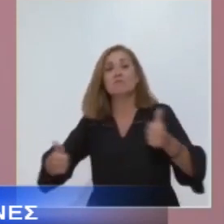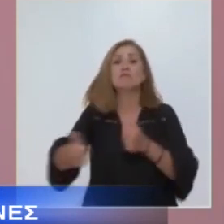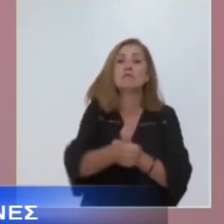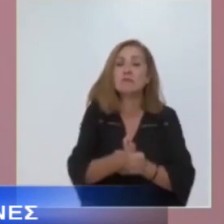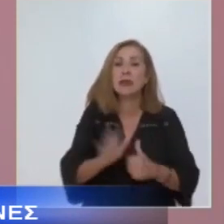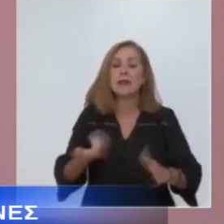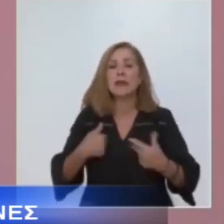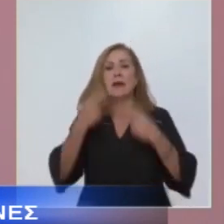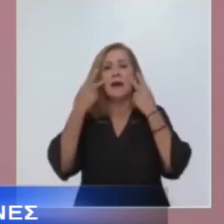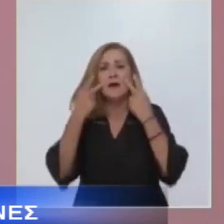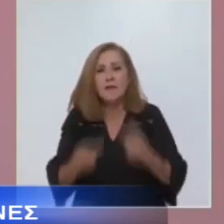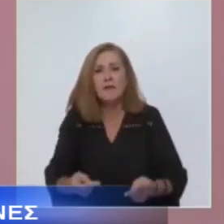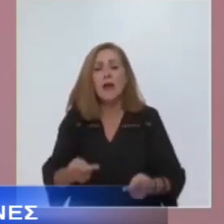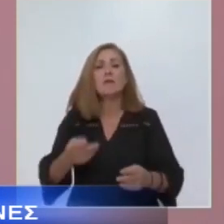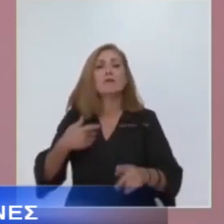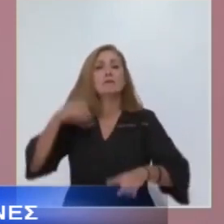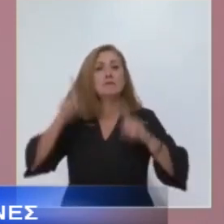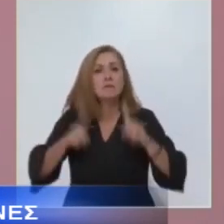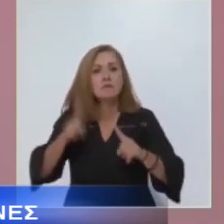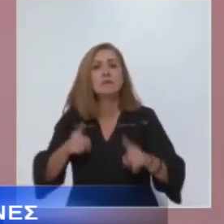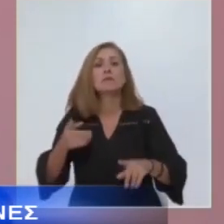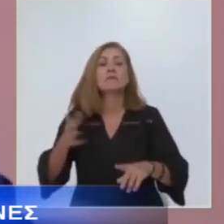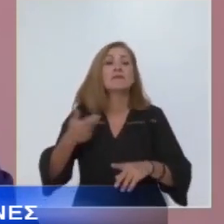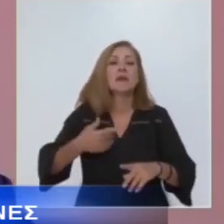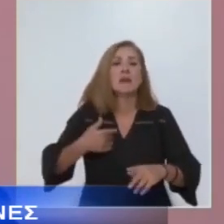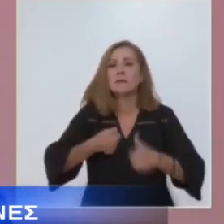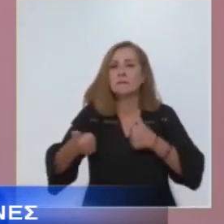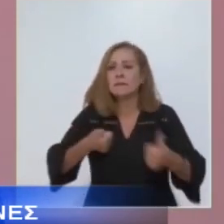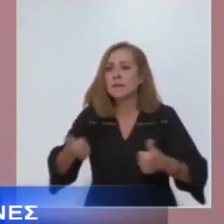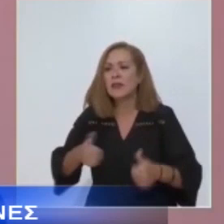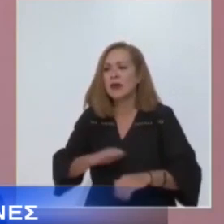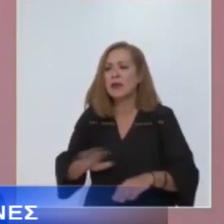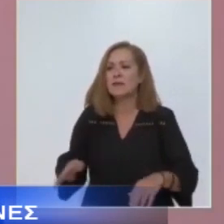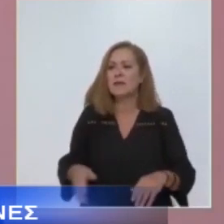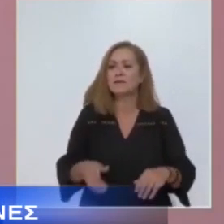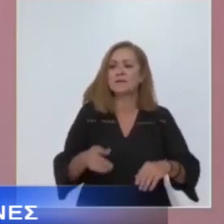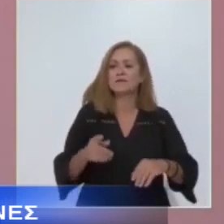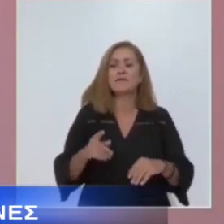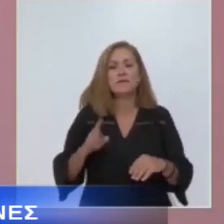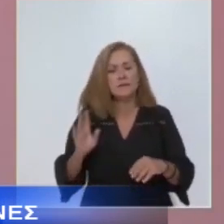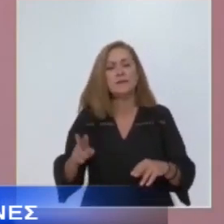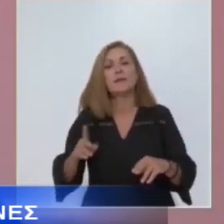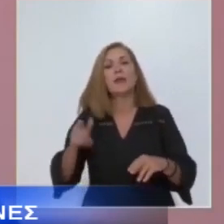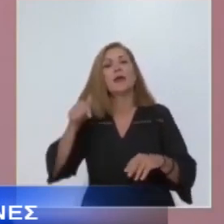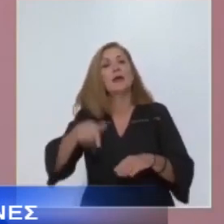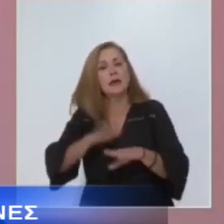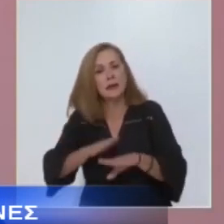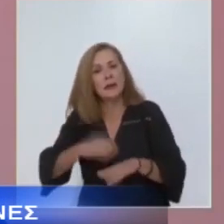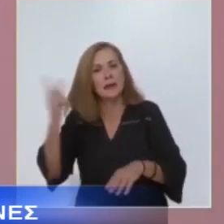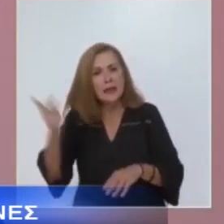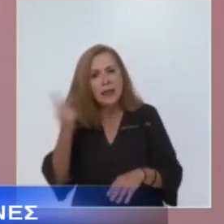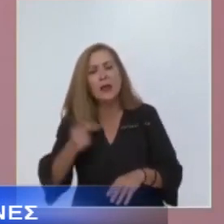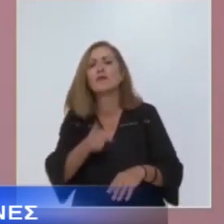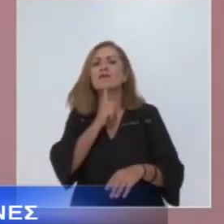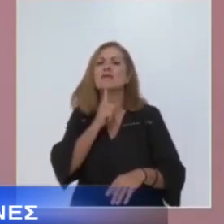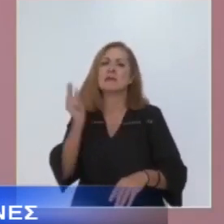υπερκέρδη λίγων που δεν έχουν ακόμα επιστρέψει στους πολίτες. Και αυτό ήταν εις βάρος και της επιχειρηματικότητας και της κοινωνίας. Το ίδιο μπορούμε να πούμε για την